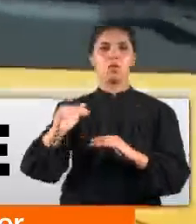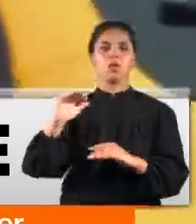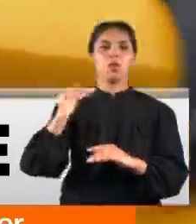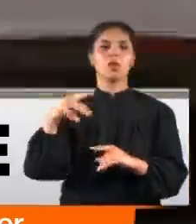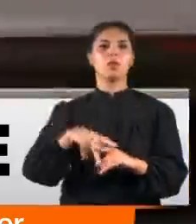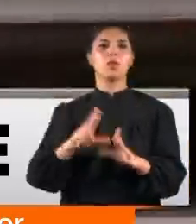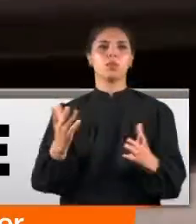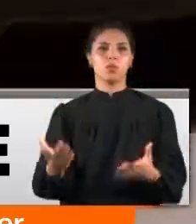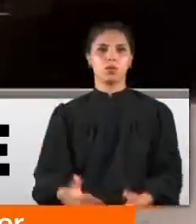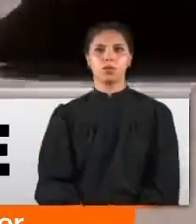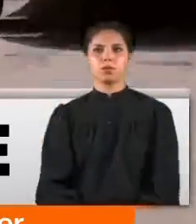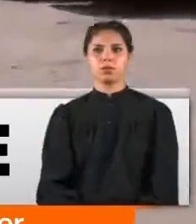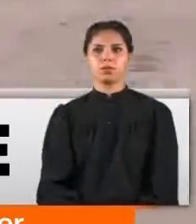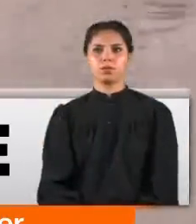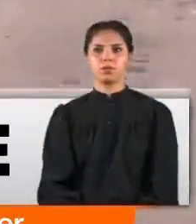binmeyi başaramıyor.